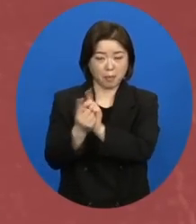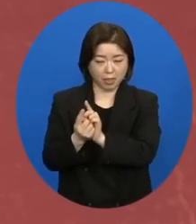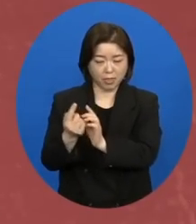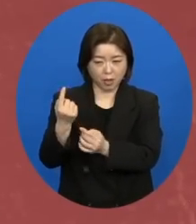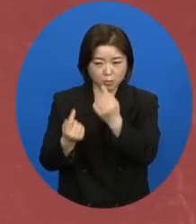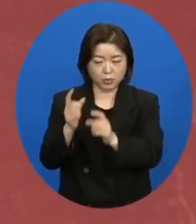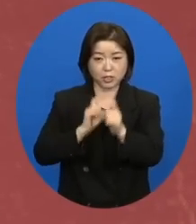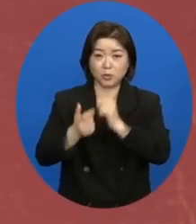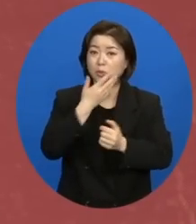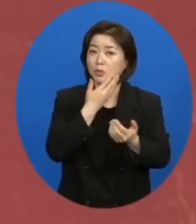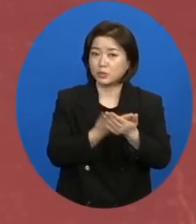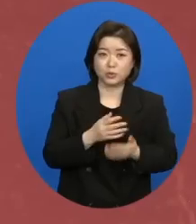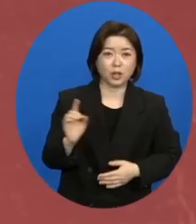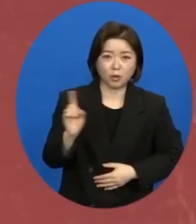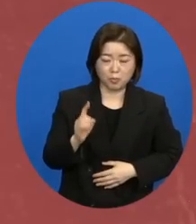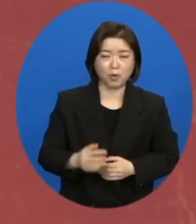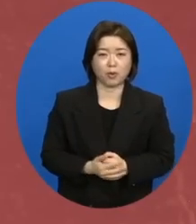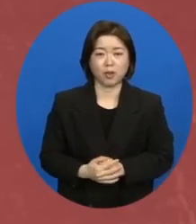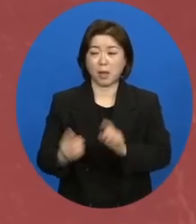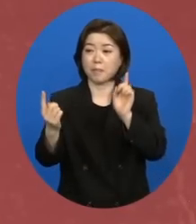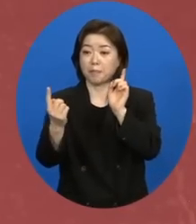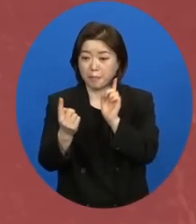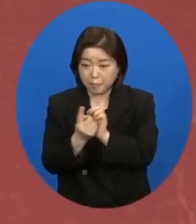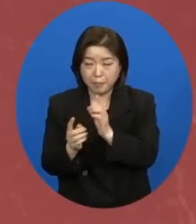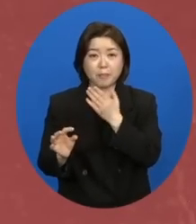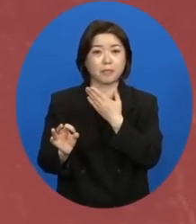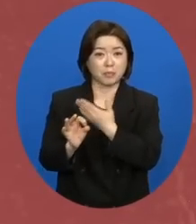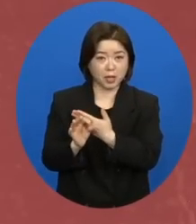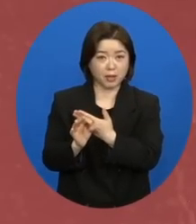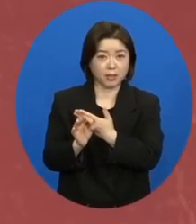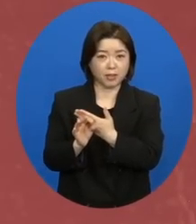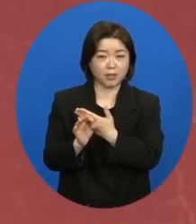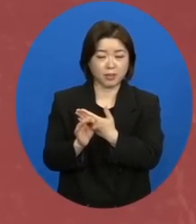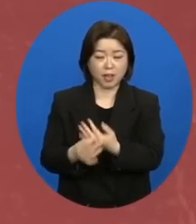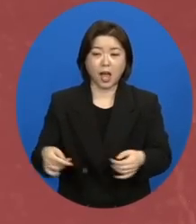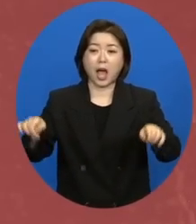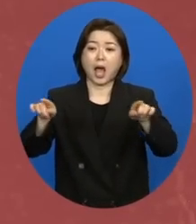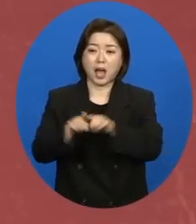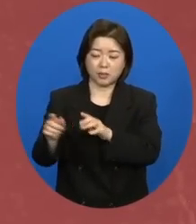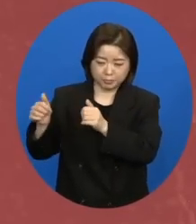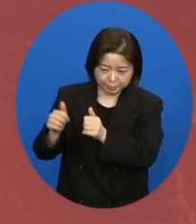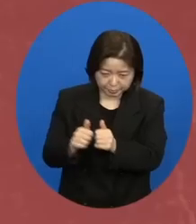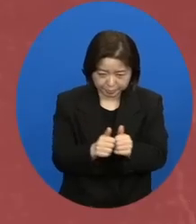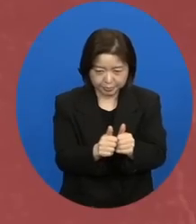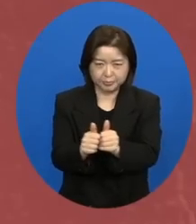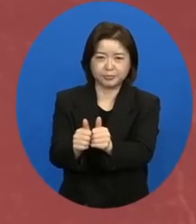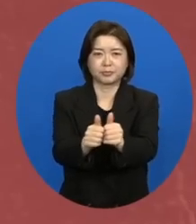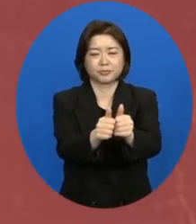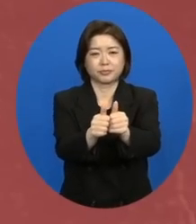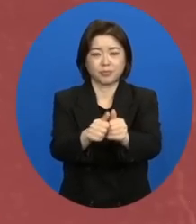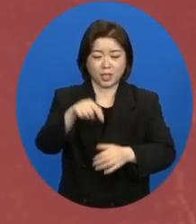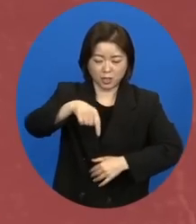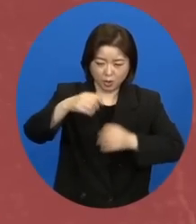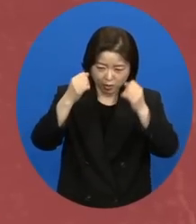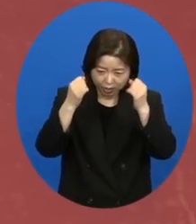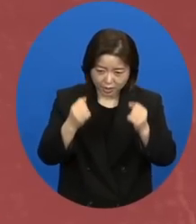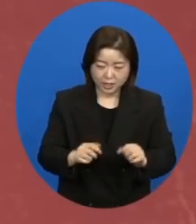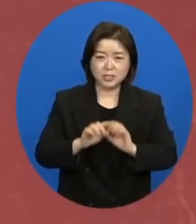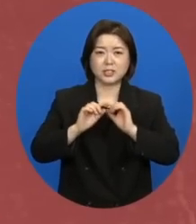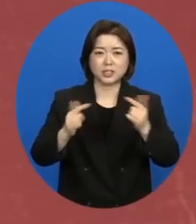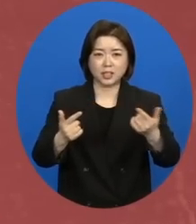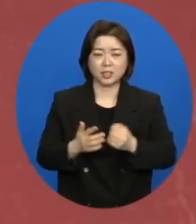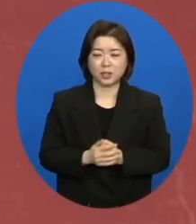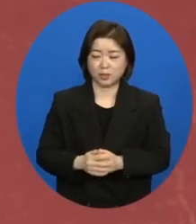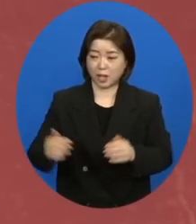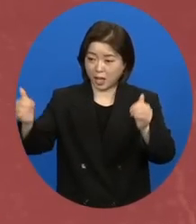게 뭔지 아십니까? 만났으면 함께 가는 거예요. 여기 계시는 게 아니고